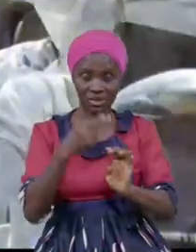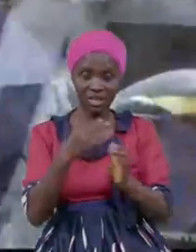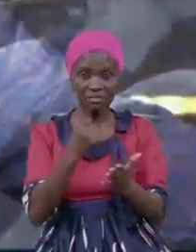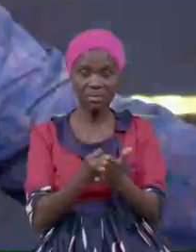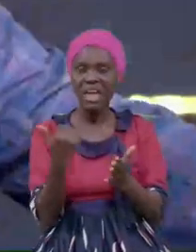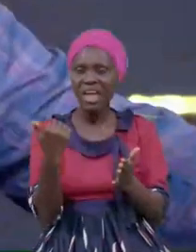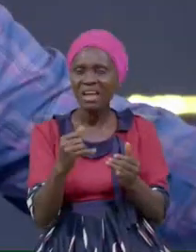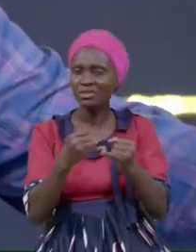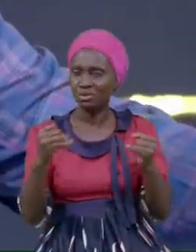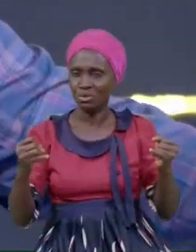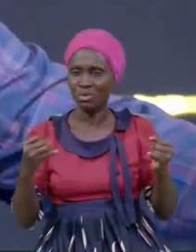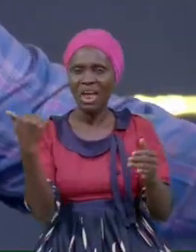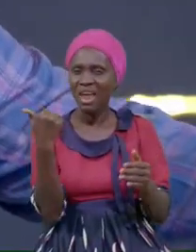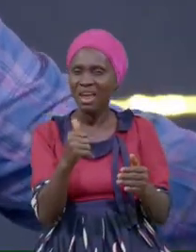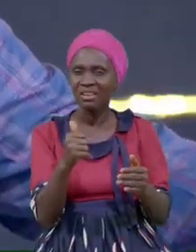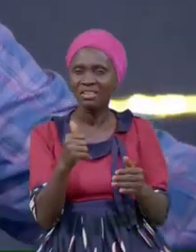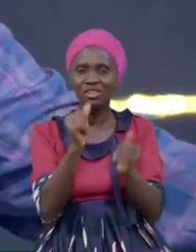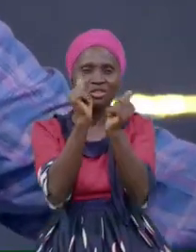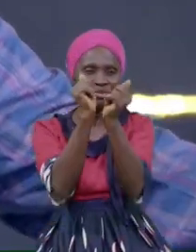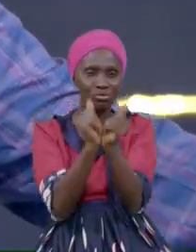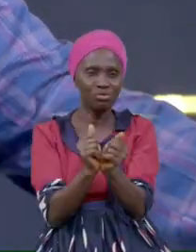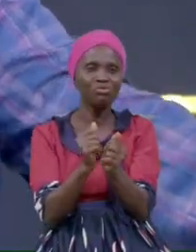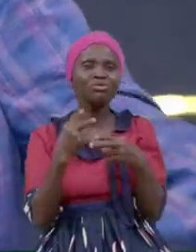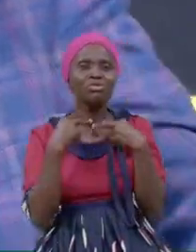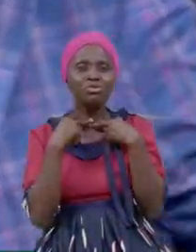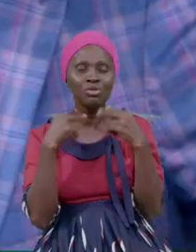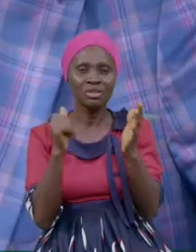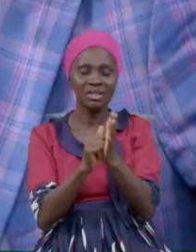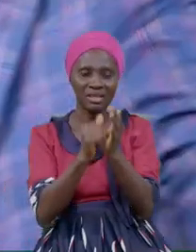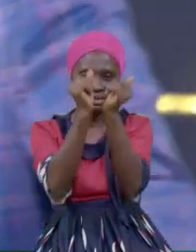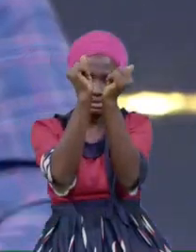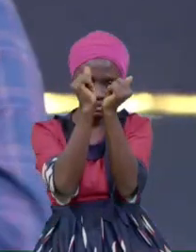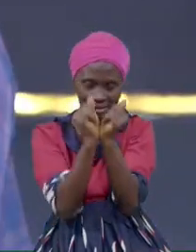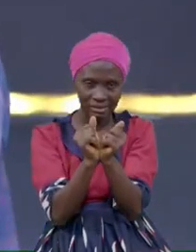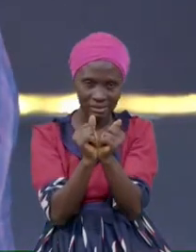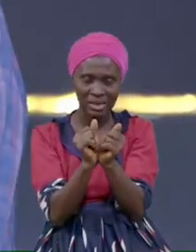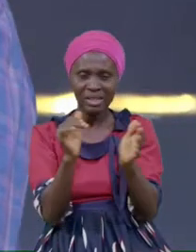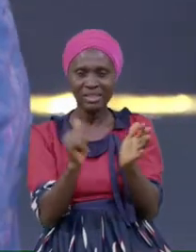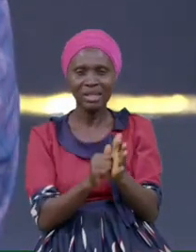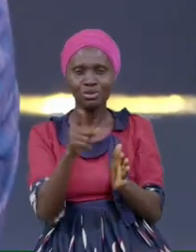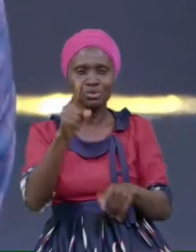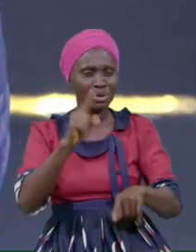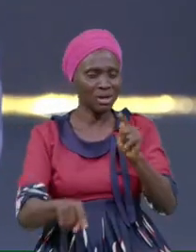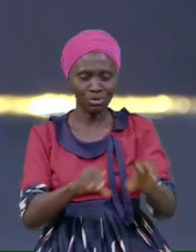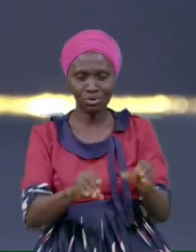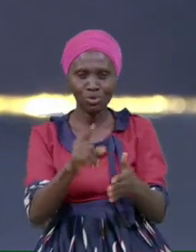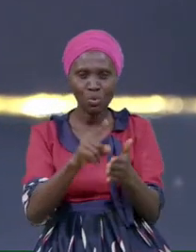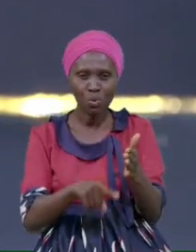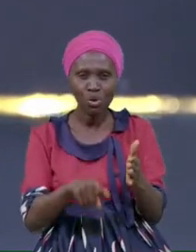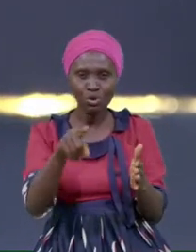Est-ce qu'il y a une corde, un joug qui te ligote là-bas et tu n'arrives pas à faire ce que tu dois